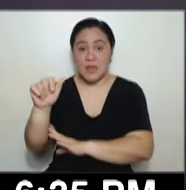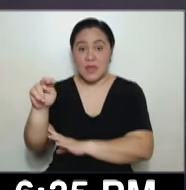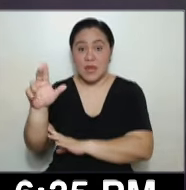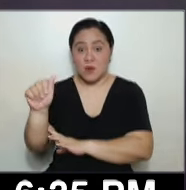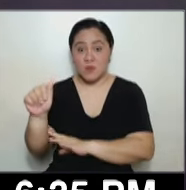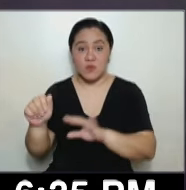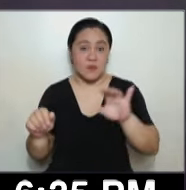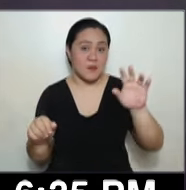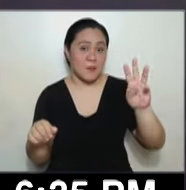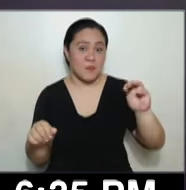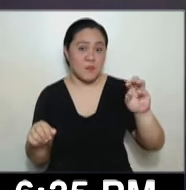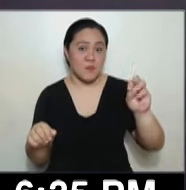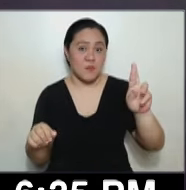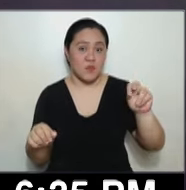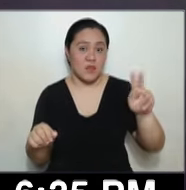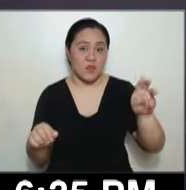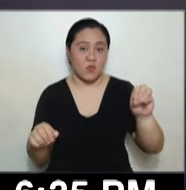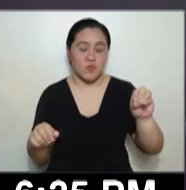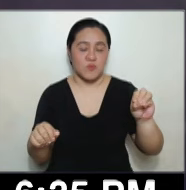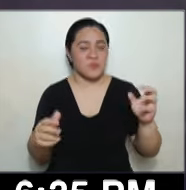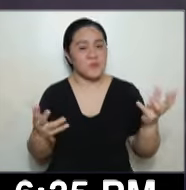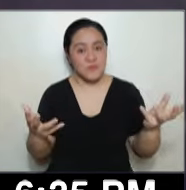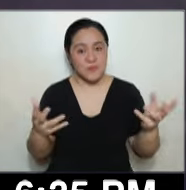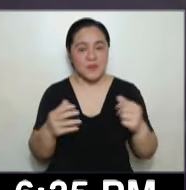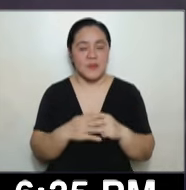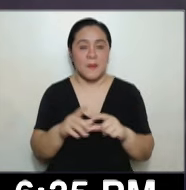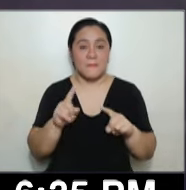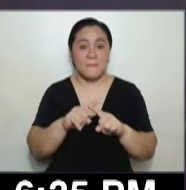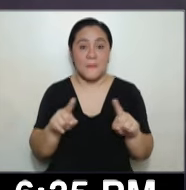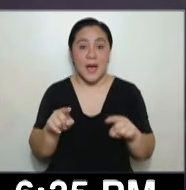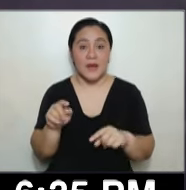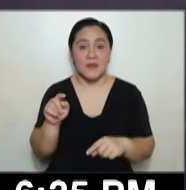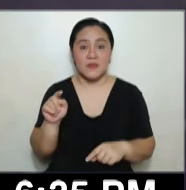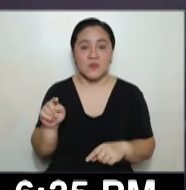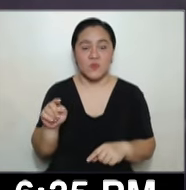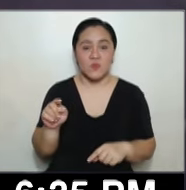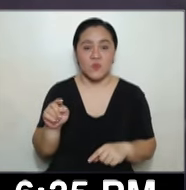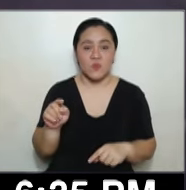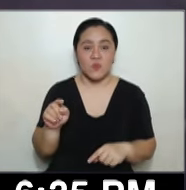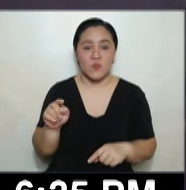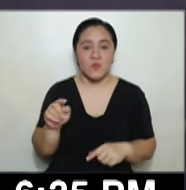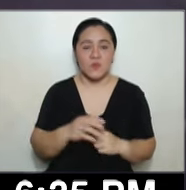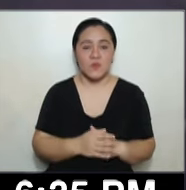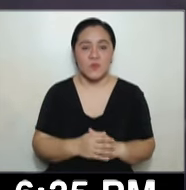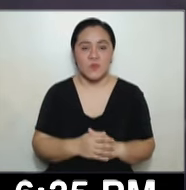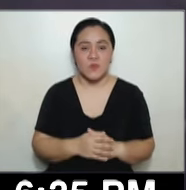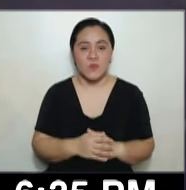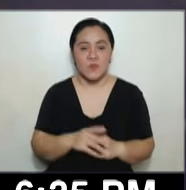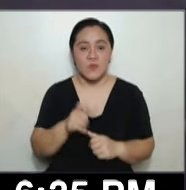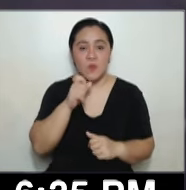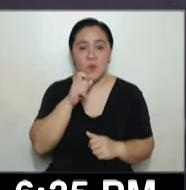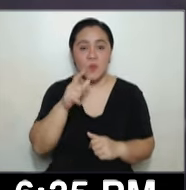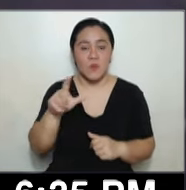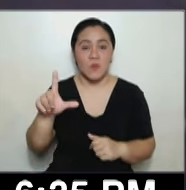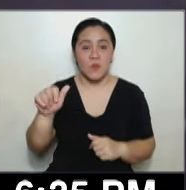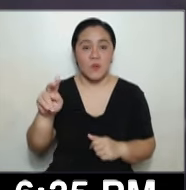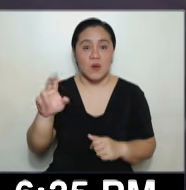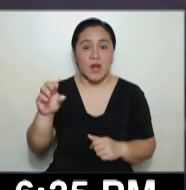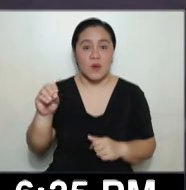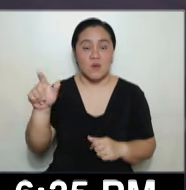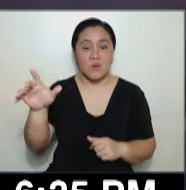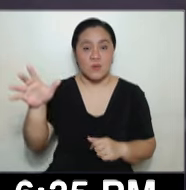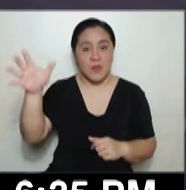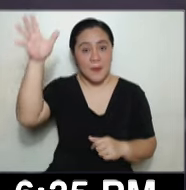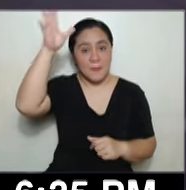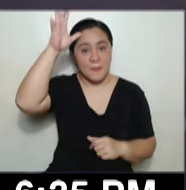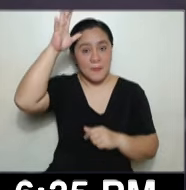Isko Moreno. Bagaman, yung ama, yung pumanaw na ama ni Mayor Lacuna, yun ang mentor